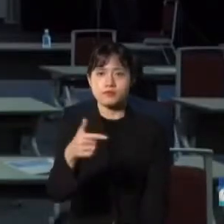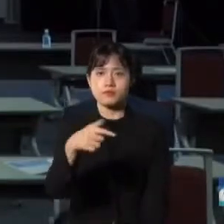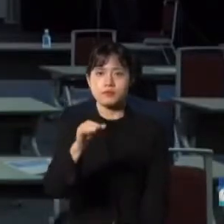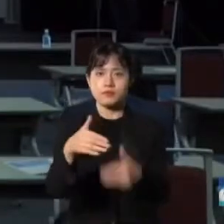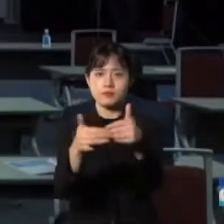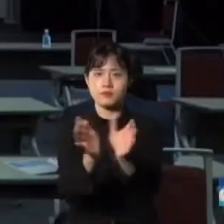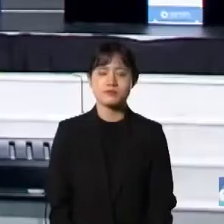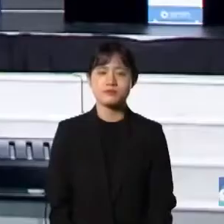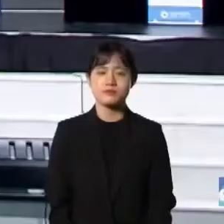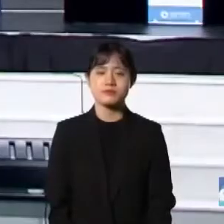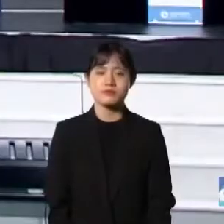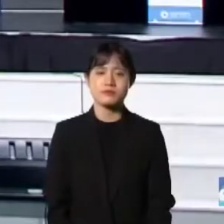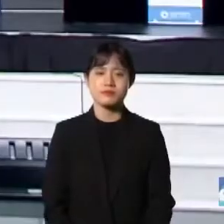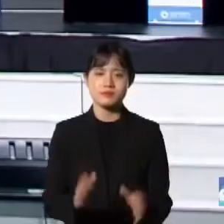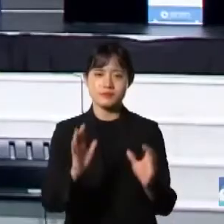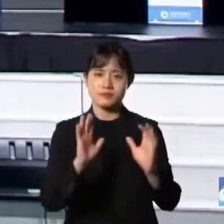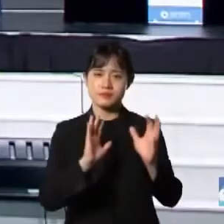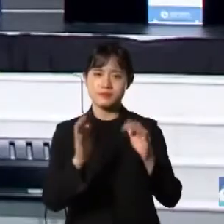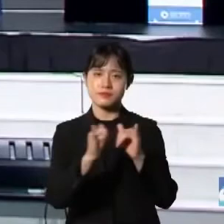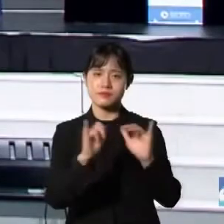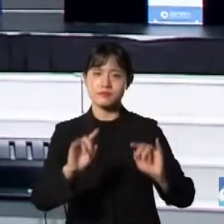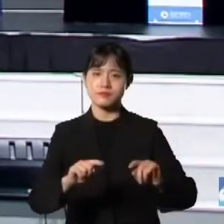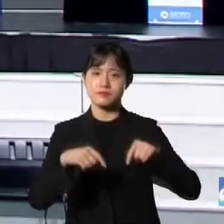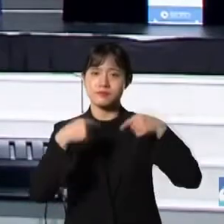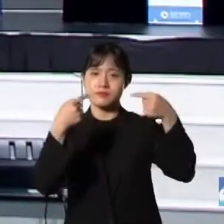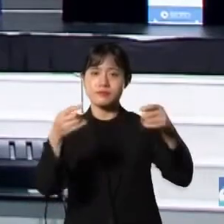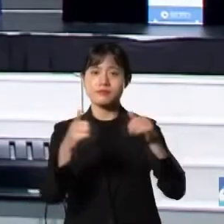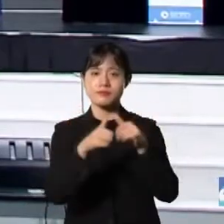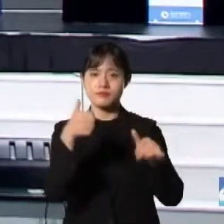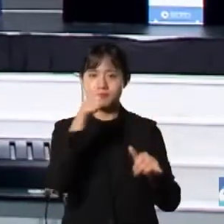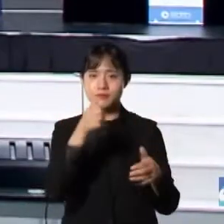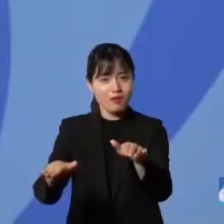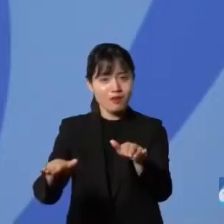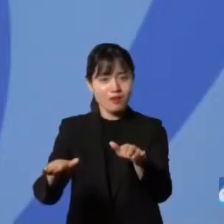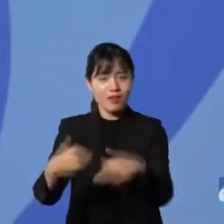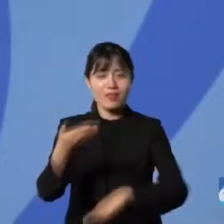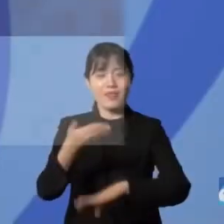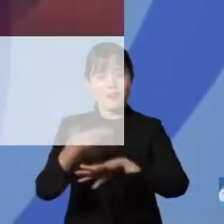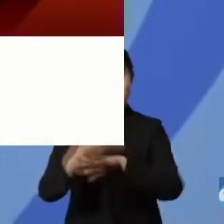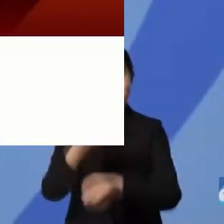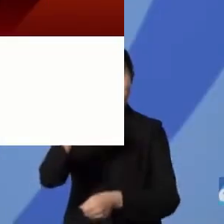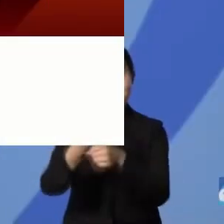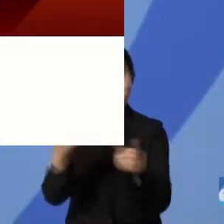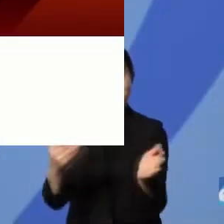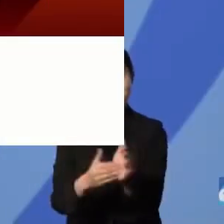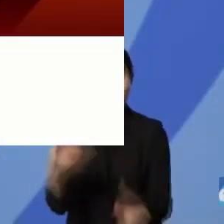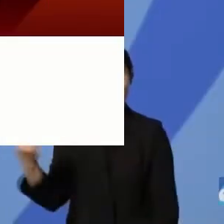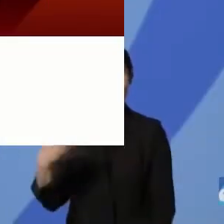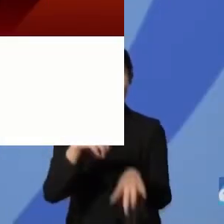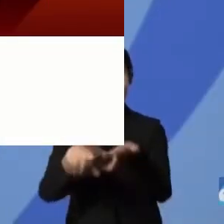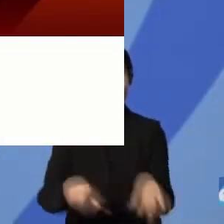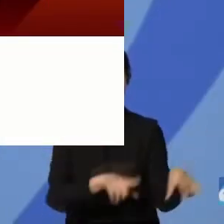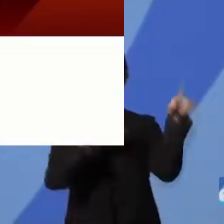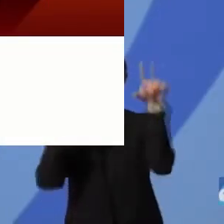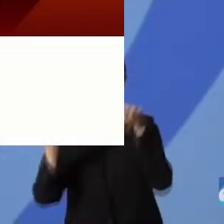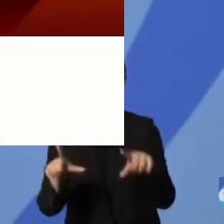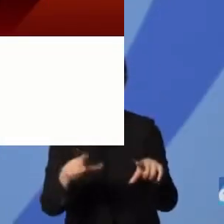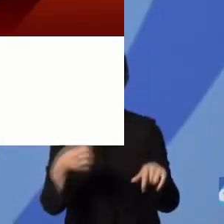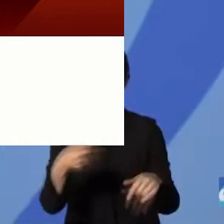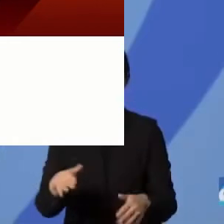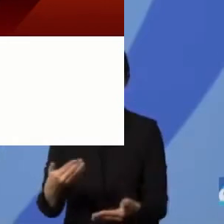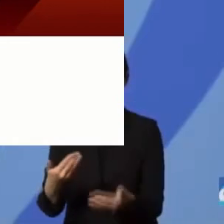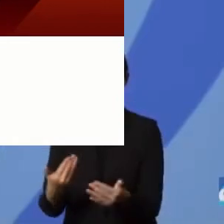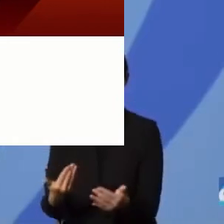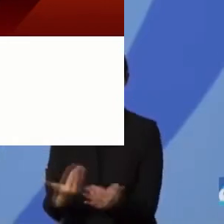8개 지역 12개 지구 중심을 설정했습니다 일상 생활 여야 1권과 균형 발전을 교류한